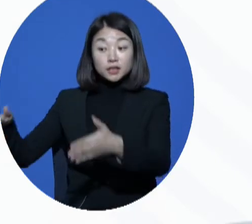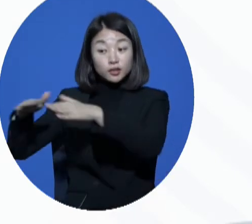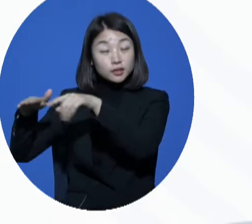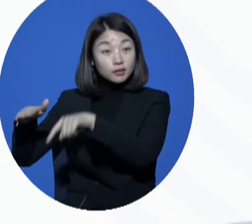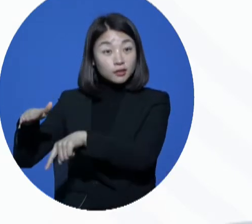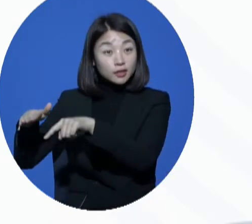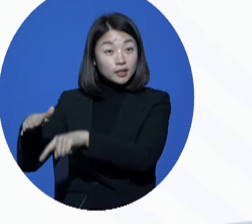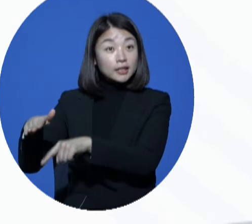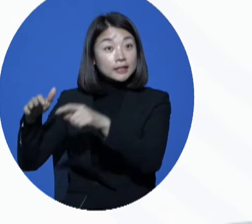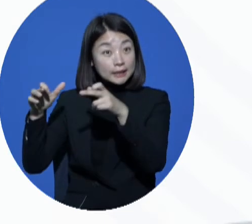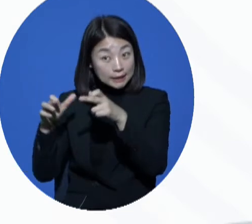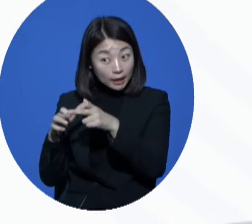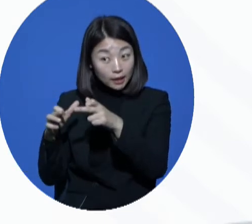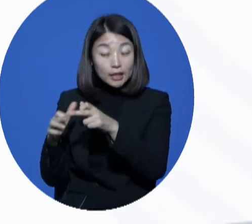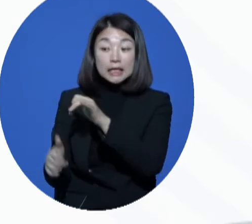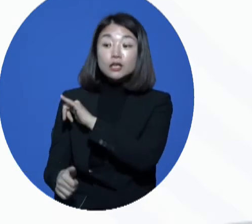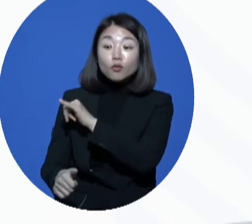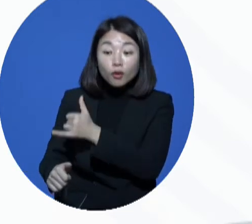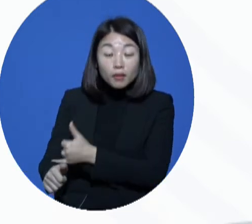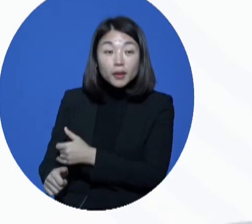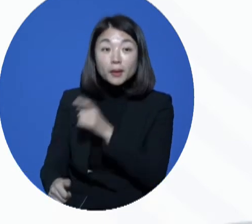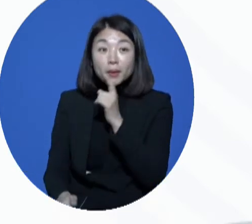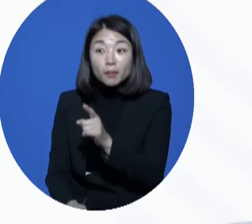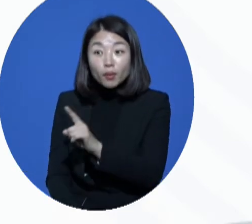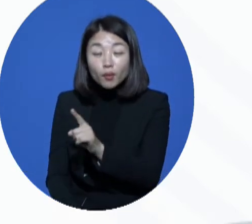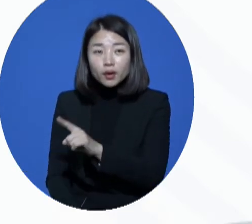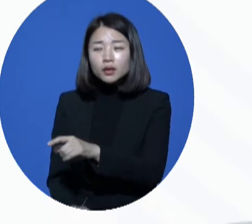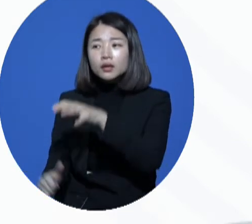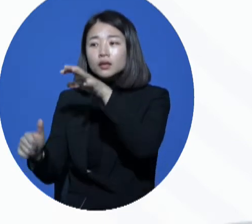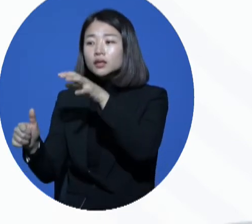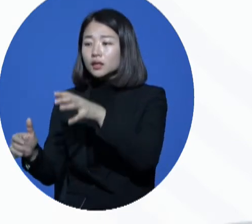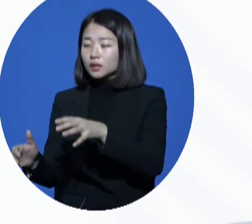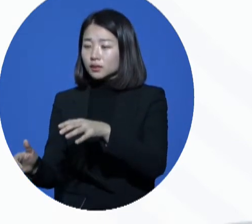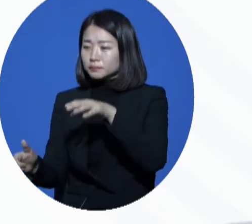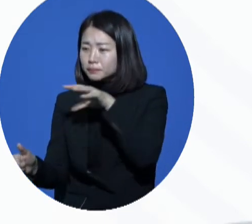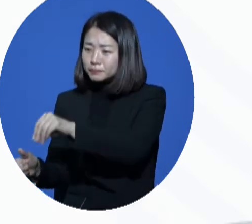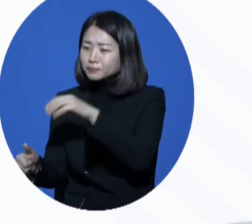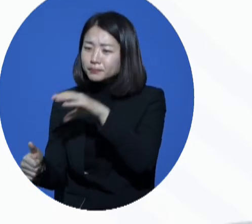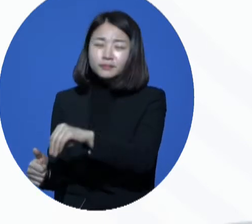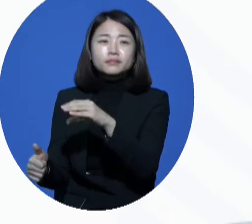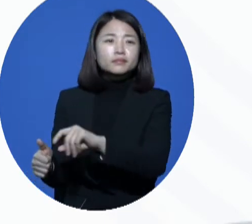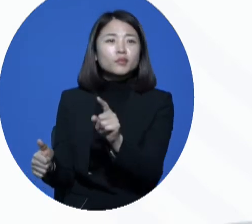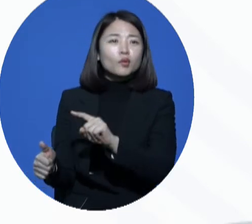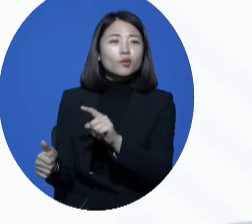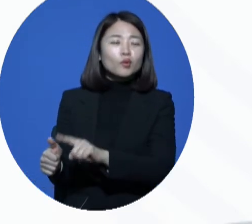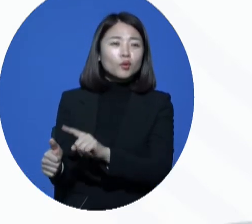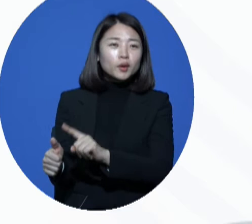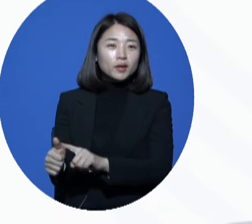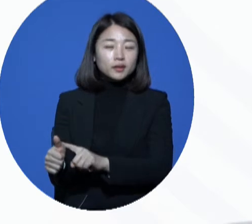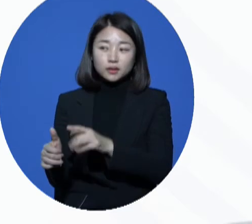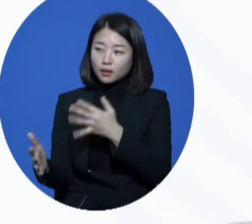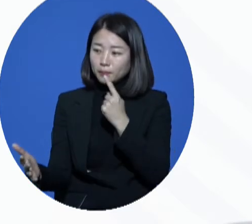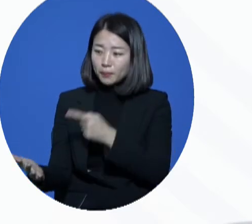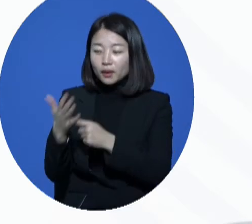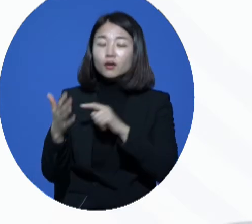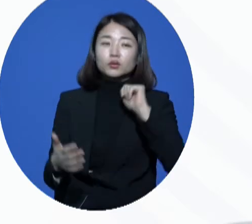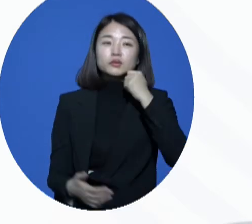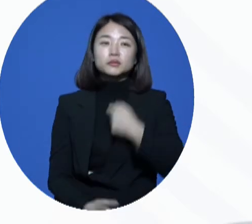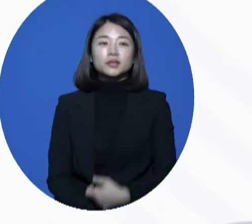시설에서 장애인의 인권을 이야기하면서 이들의 삶을 통제하는 방식은 이런 식의 프레임에서는 드러나기가 어렵습니다.